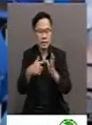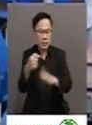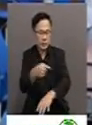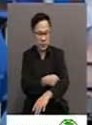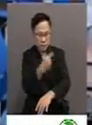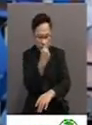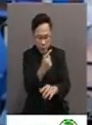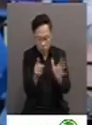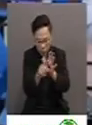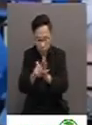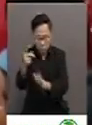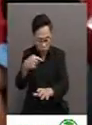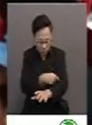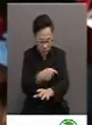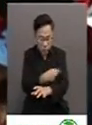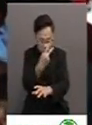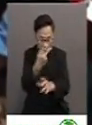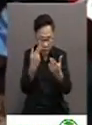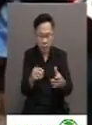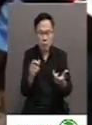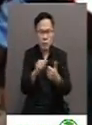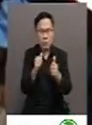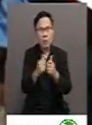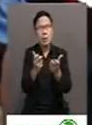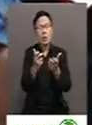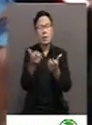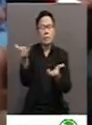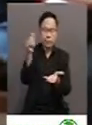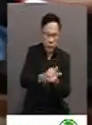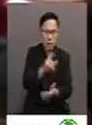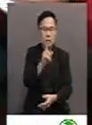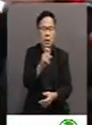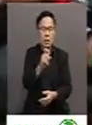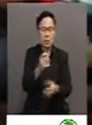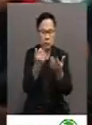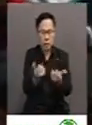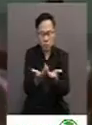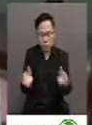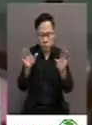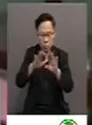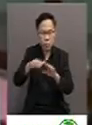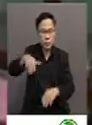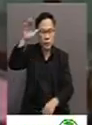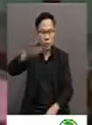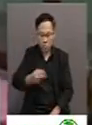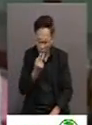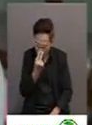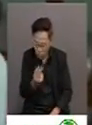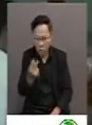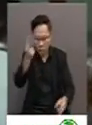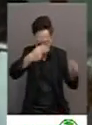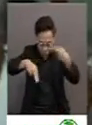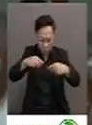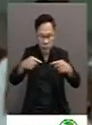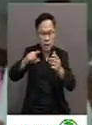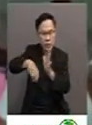กหมดสติแล้วก็เสียชีวิตซึ่งทางญาติจัดพิธีบำเพ็ญกุศลที่วัดนะคะขณะเดียวกันก็เรียกร้องให้มีการสอบสวนสาเหตุการเสียชีวิต